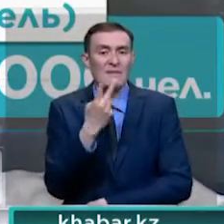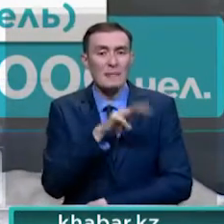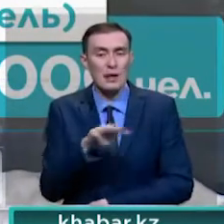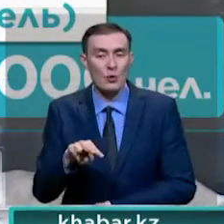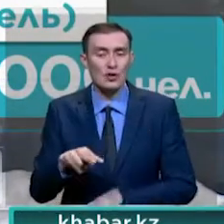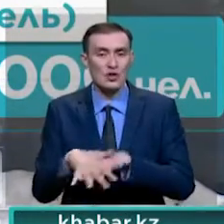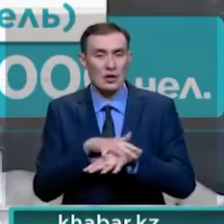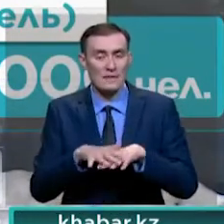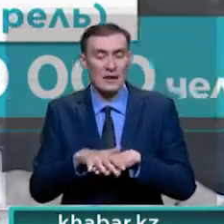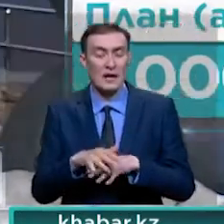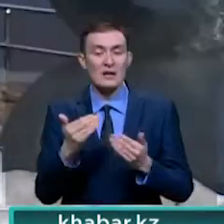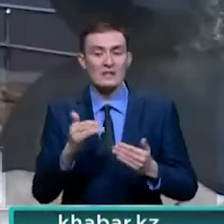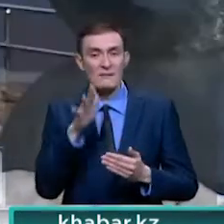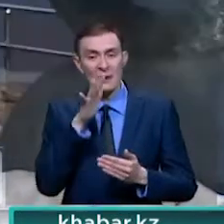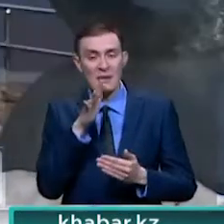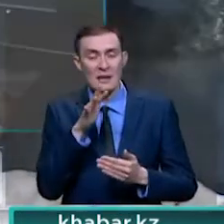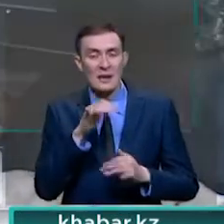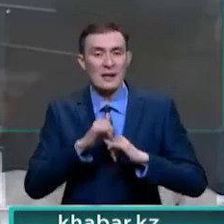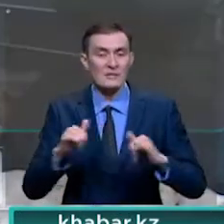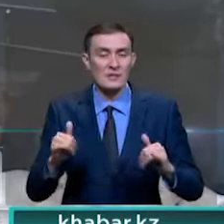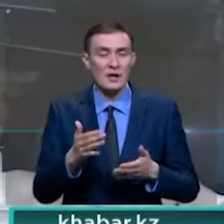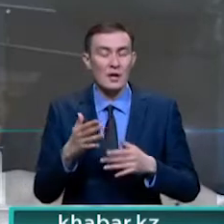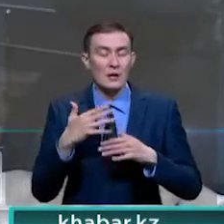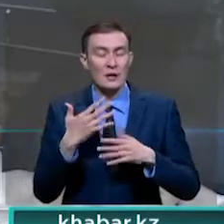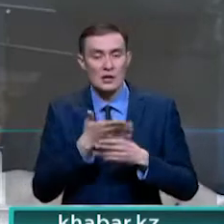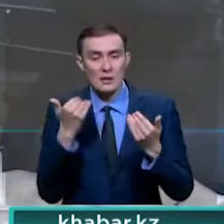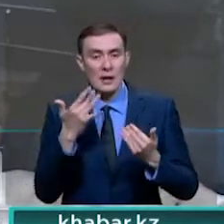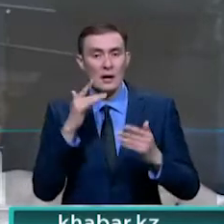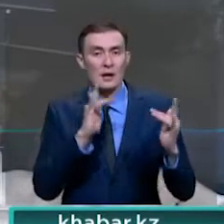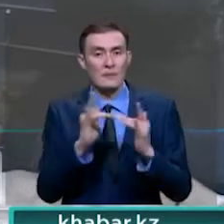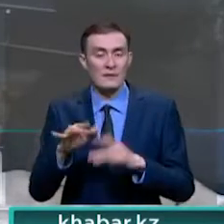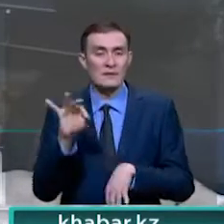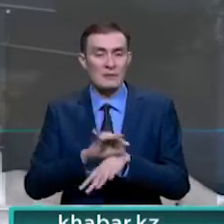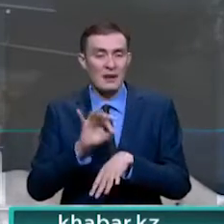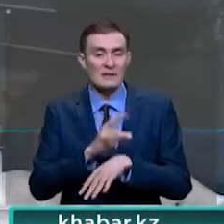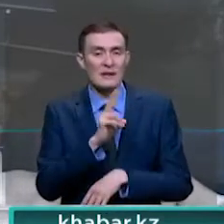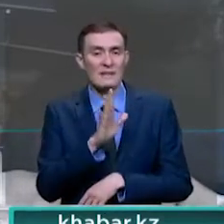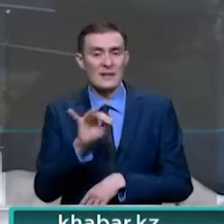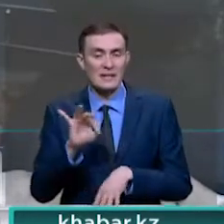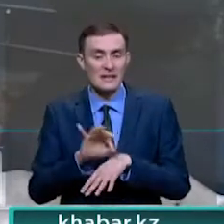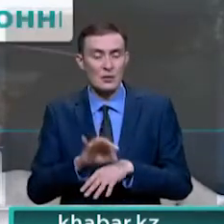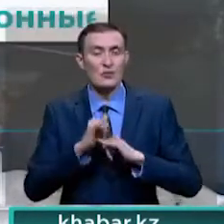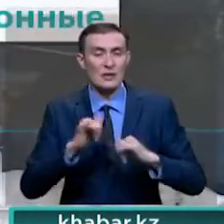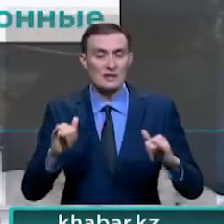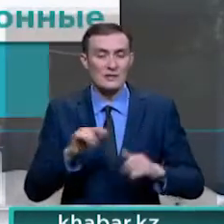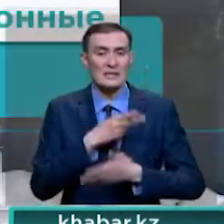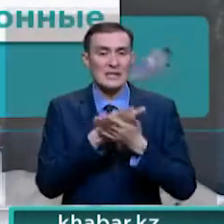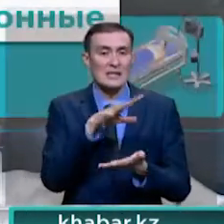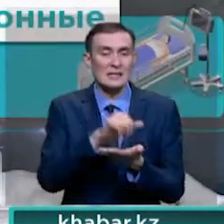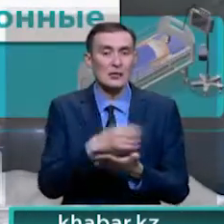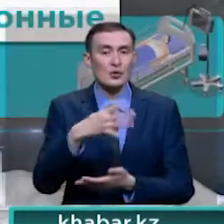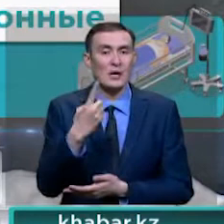всей стране. Времени на раскачку нет, загруженность ковидных коек постоянно растет. На этот час стационары заняты уже